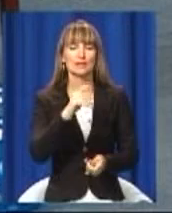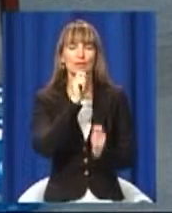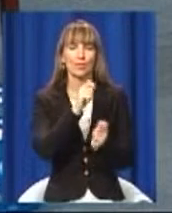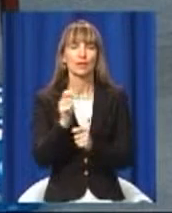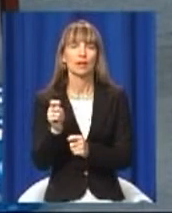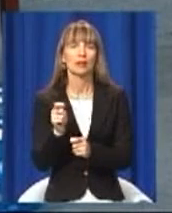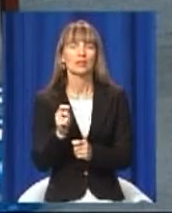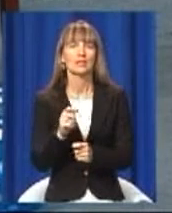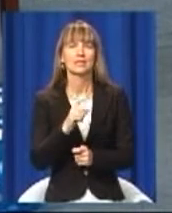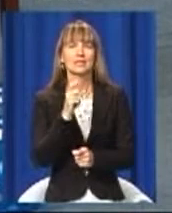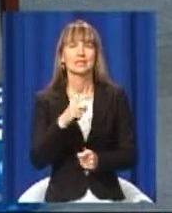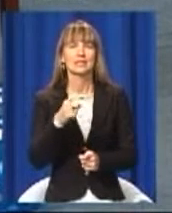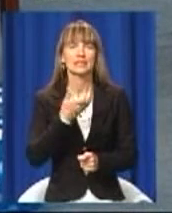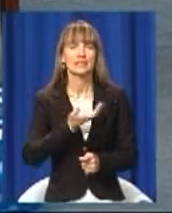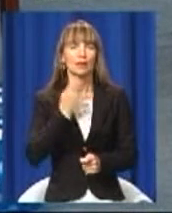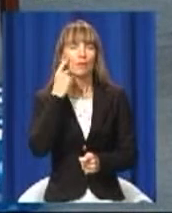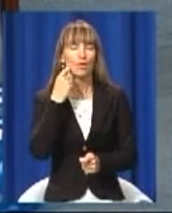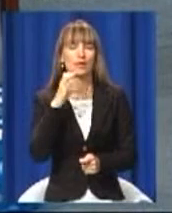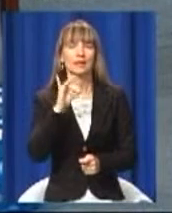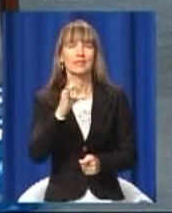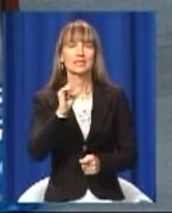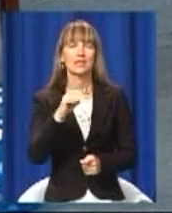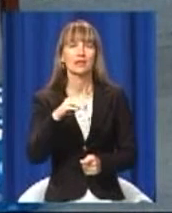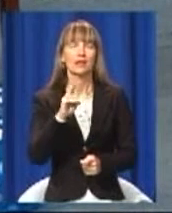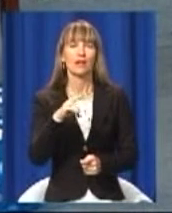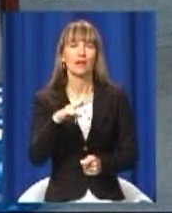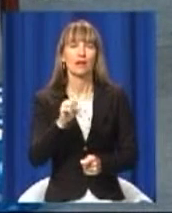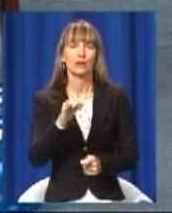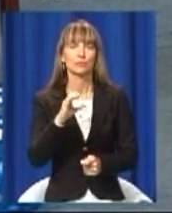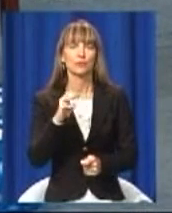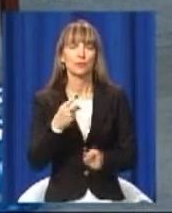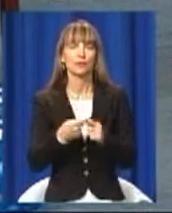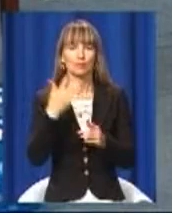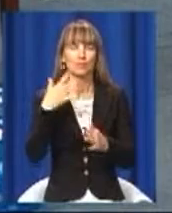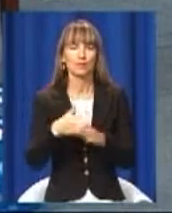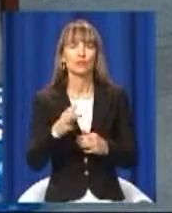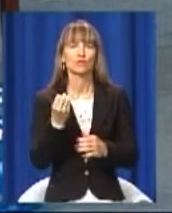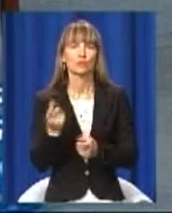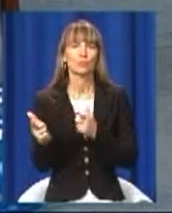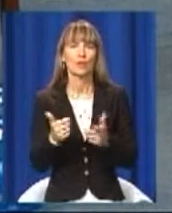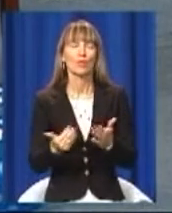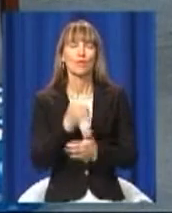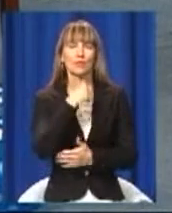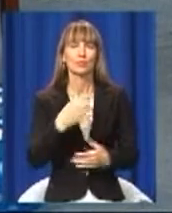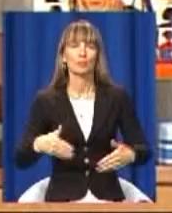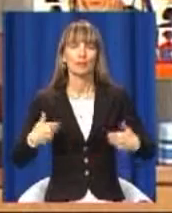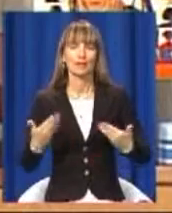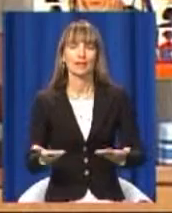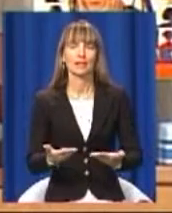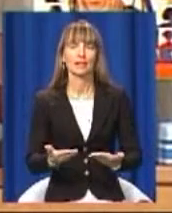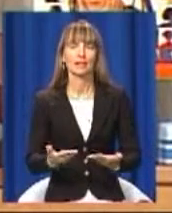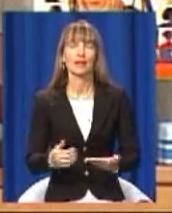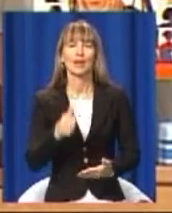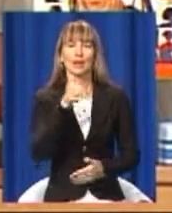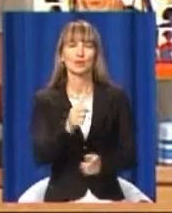Дідом Морозом все, і Санта-Клаусом все зрозуміло. Ну, а ще ми вам підготували сьогодні також новорічне привітання.